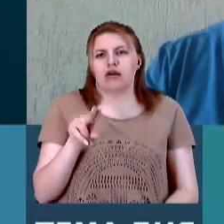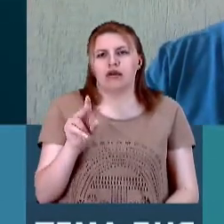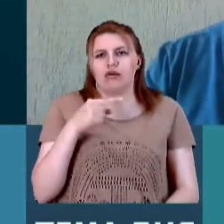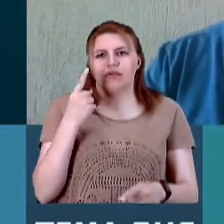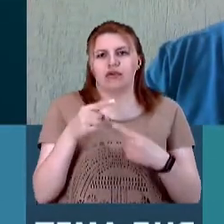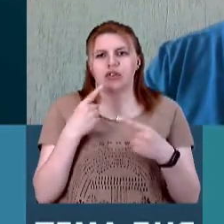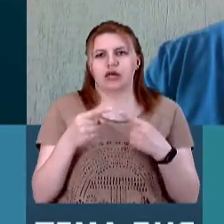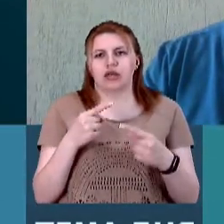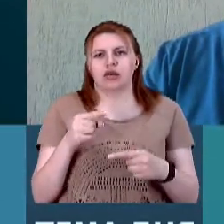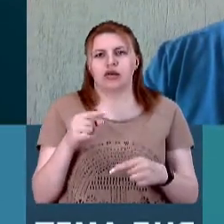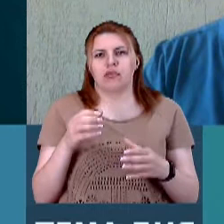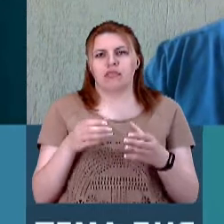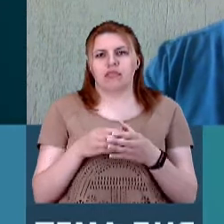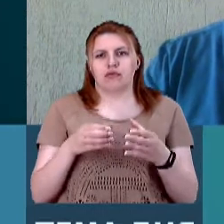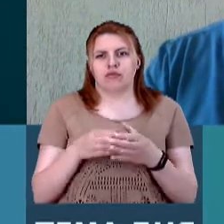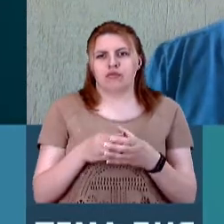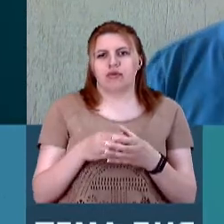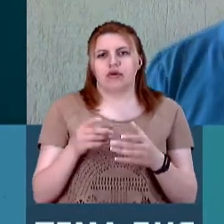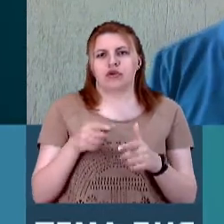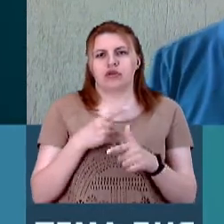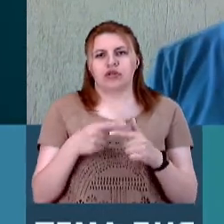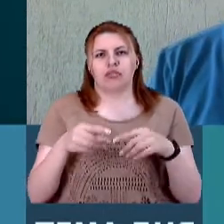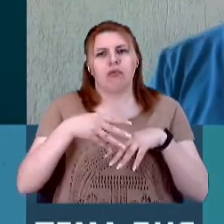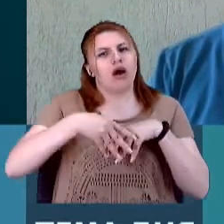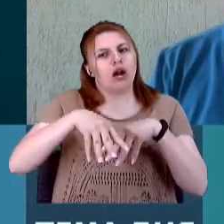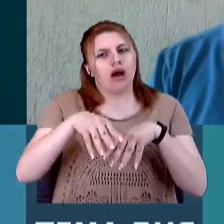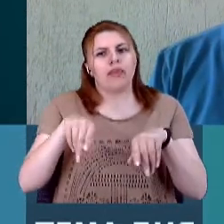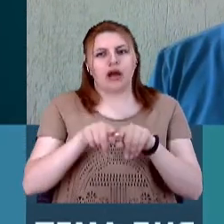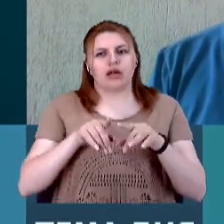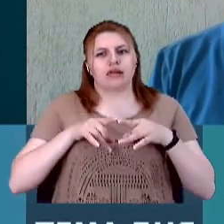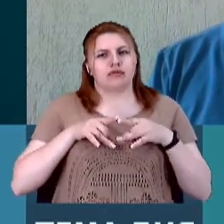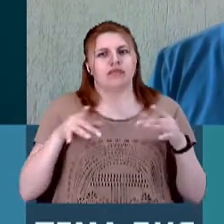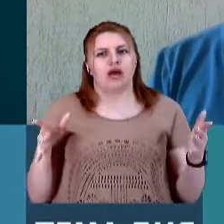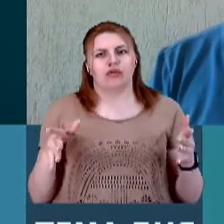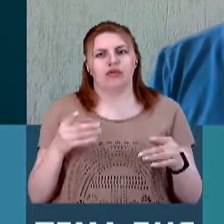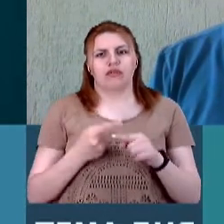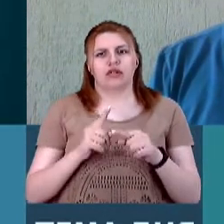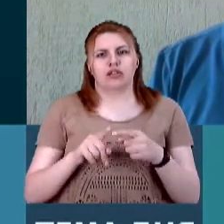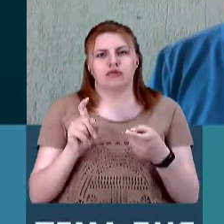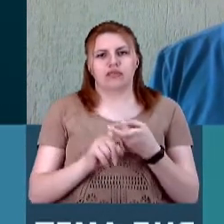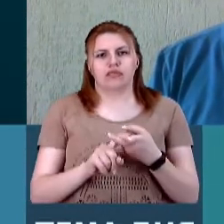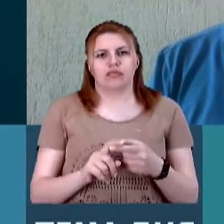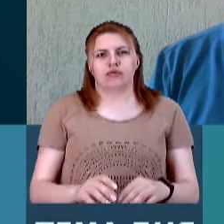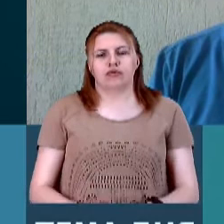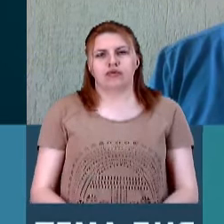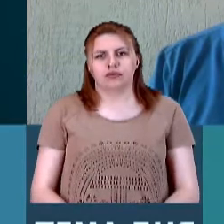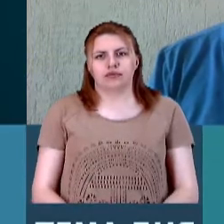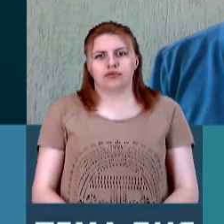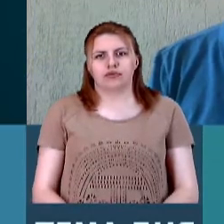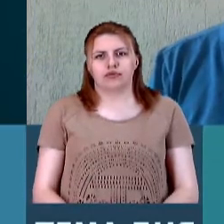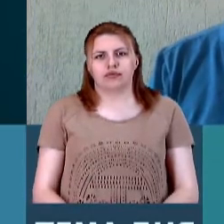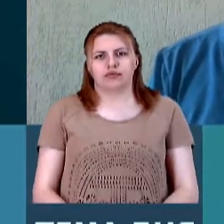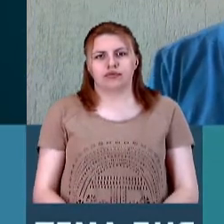склад і оснащення противника, чи все ж таки парад – це така собі святкова декорація? Ви знаєте,